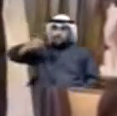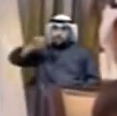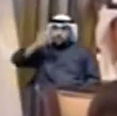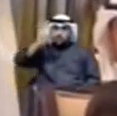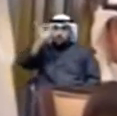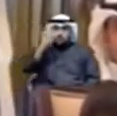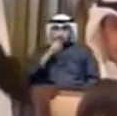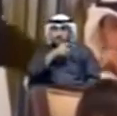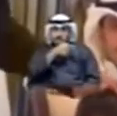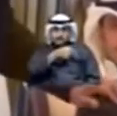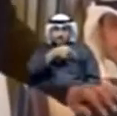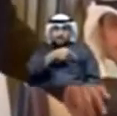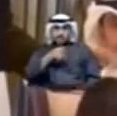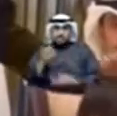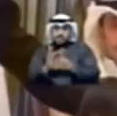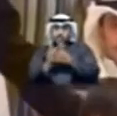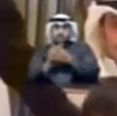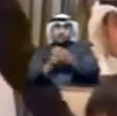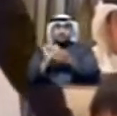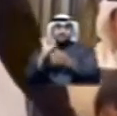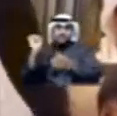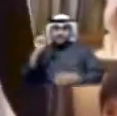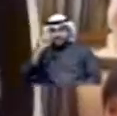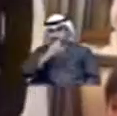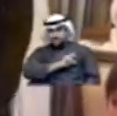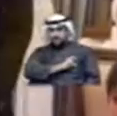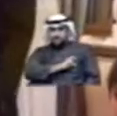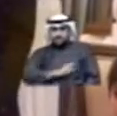وشهيدنا إن شاء الله من الشهداء عند ربه.